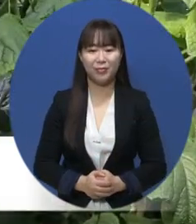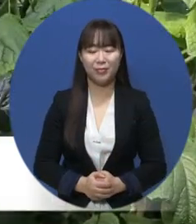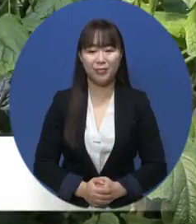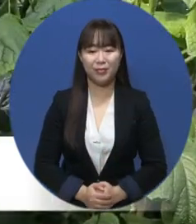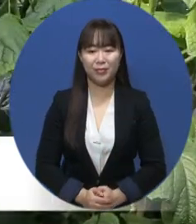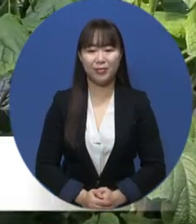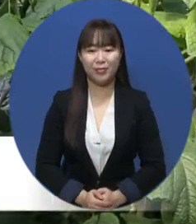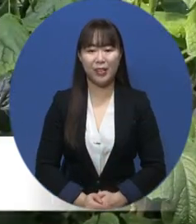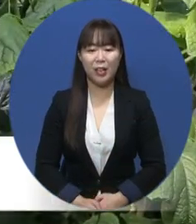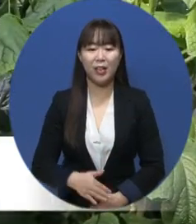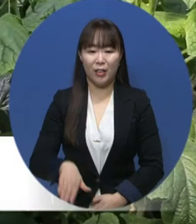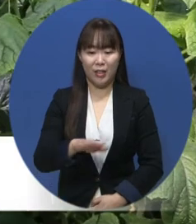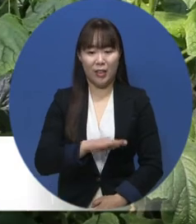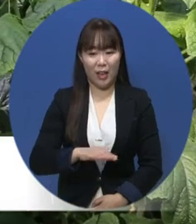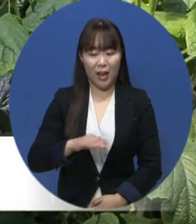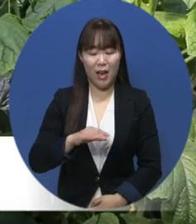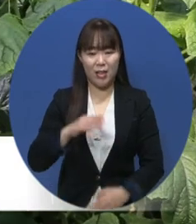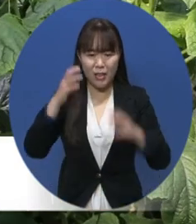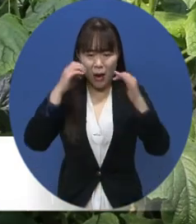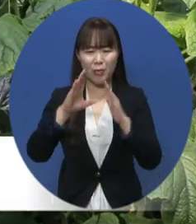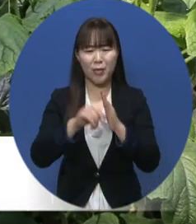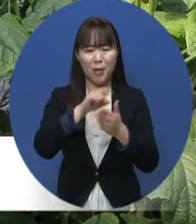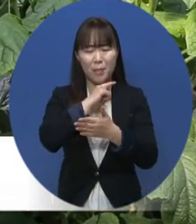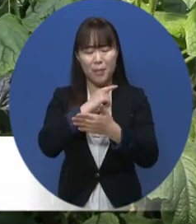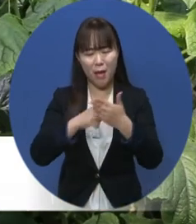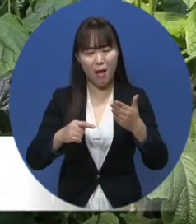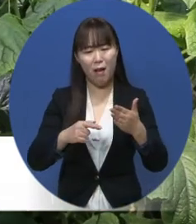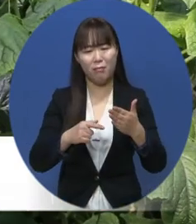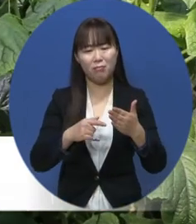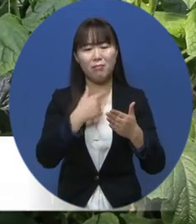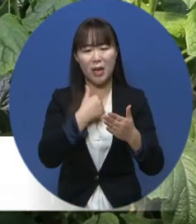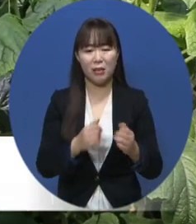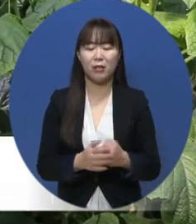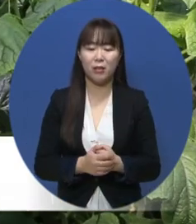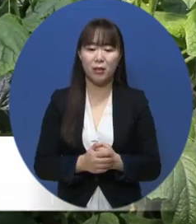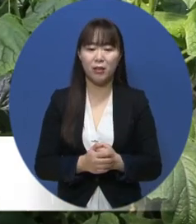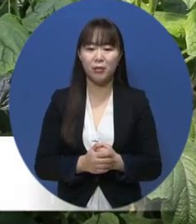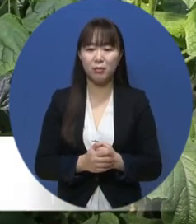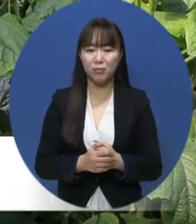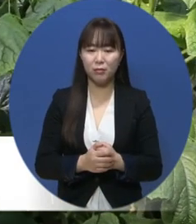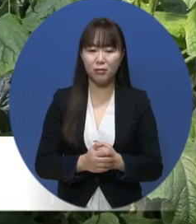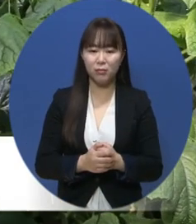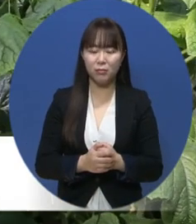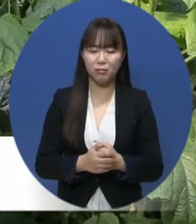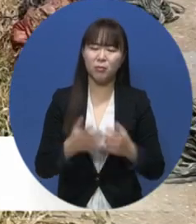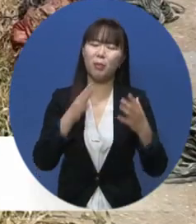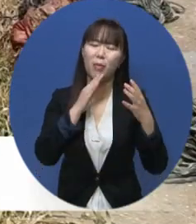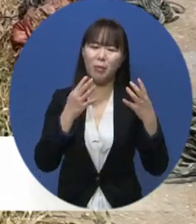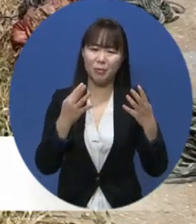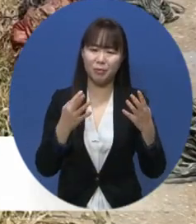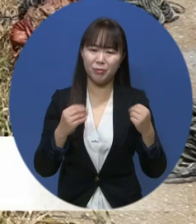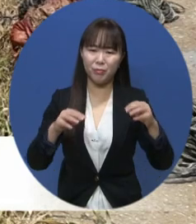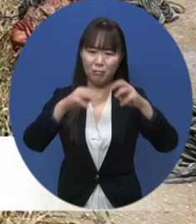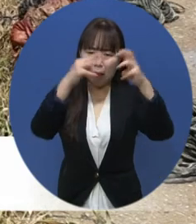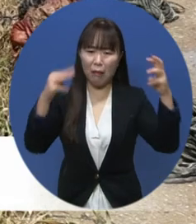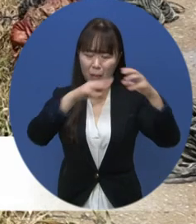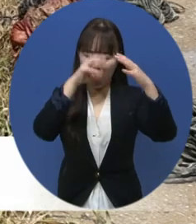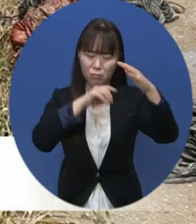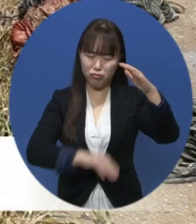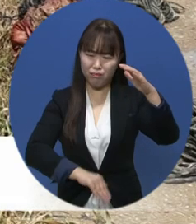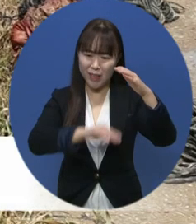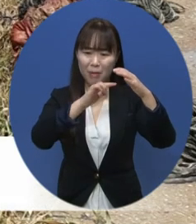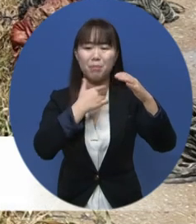저희가 여름에 수해를 입었어요. 수해를 많이 입었죠. 이거 전체적으로 다 물이 다